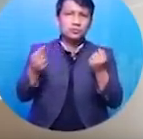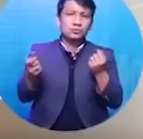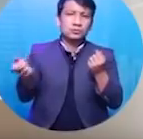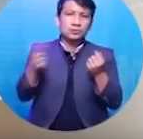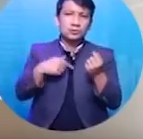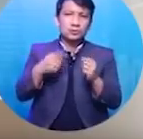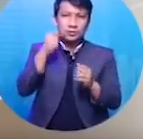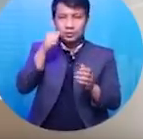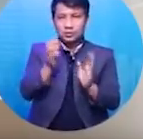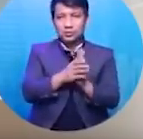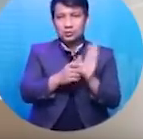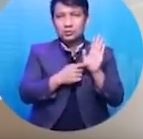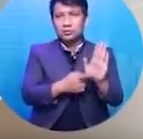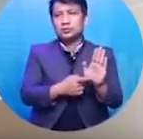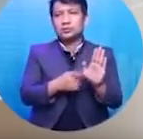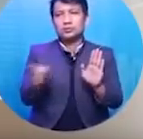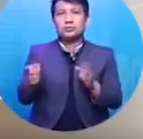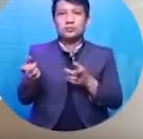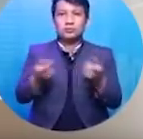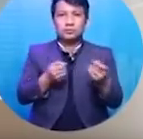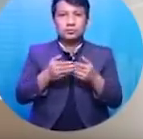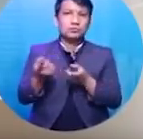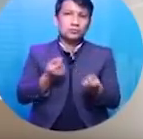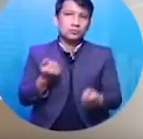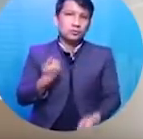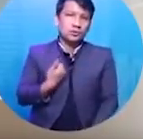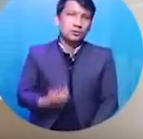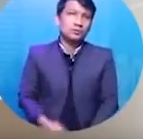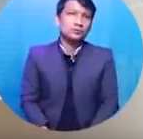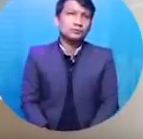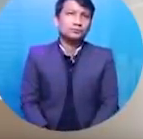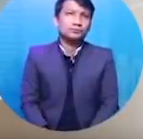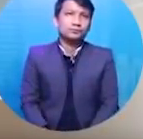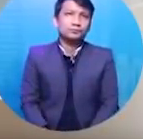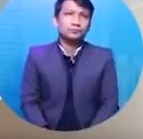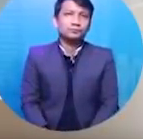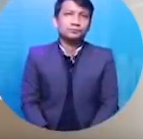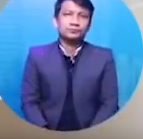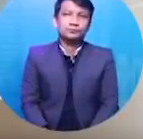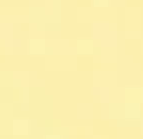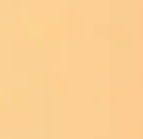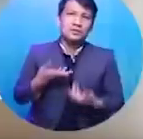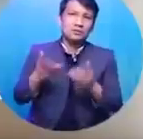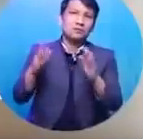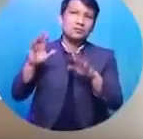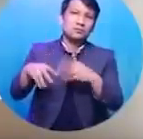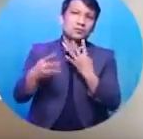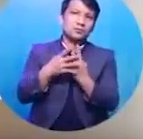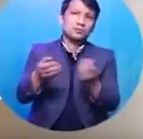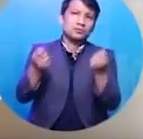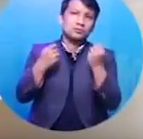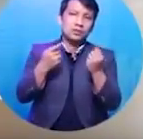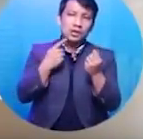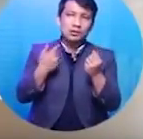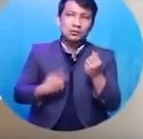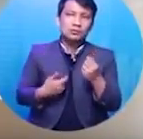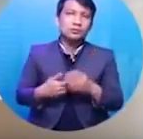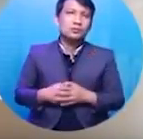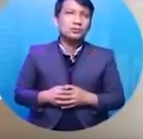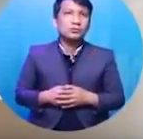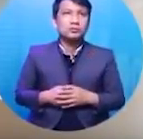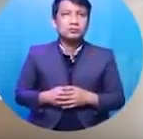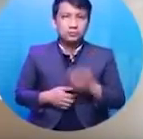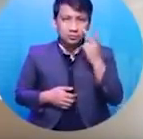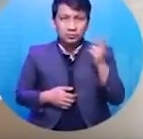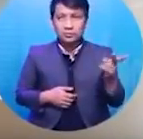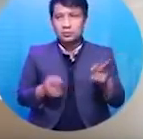ng Mrs. ko, kung yung ginagawa niya sa akin. Yun po sa akin. Kasi kulong na lang po. Mrs. Po, sir. Narinig